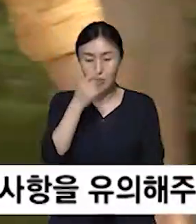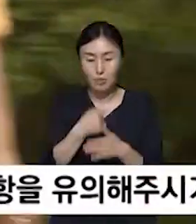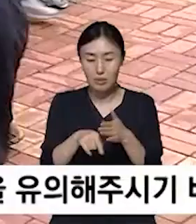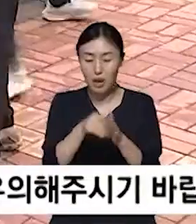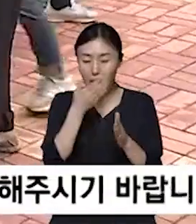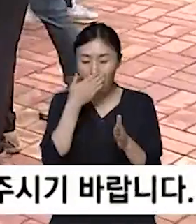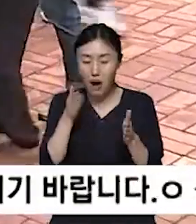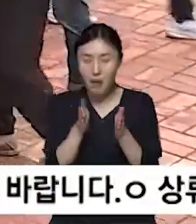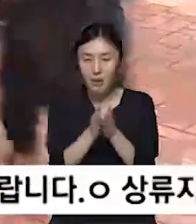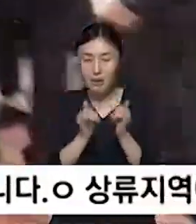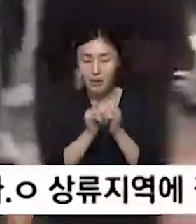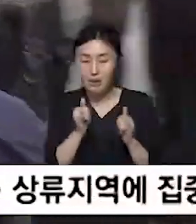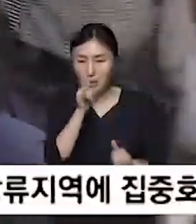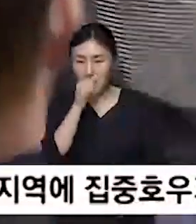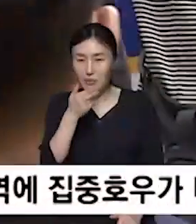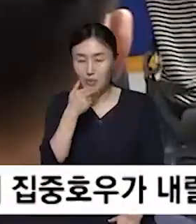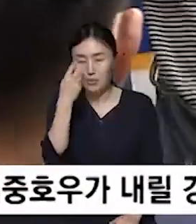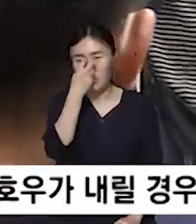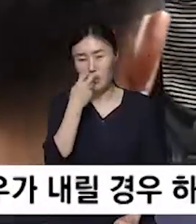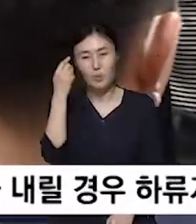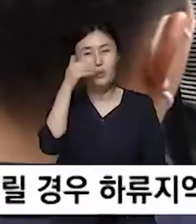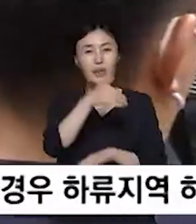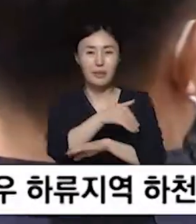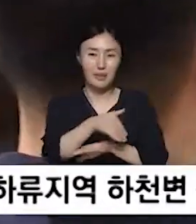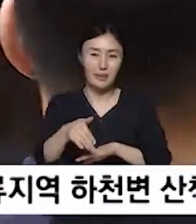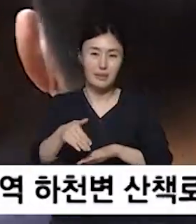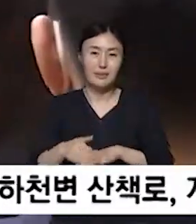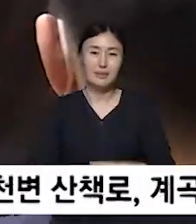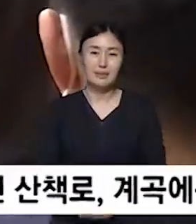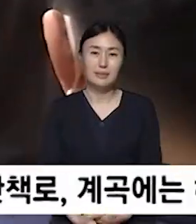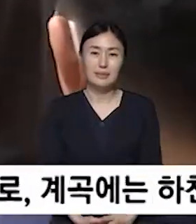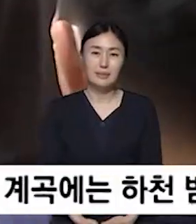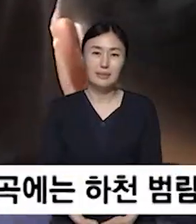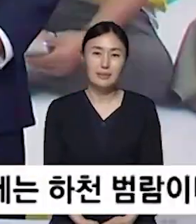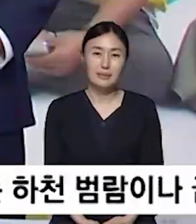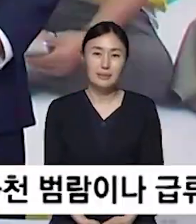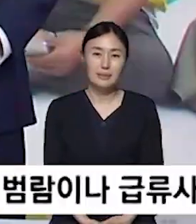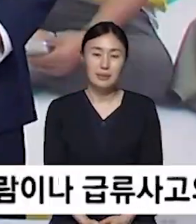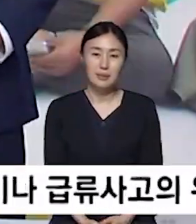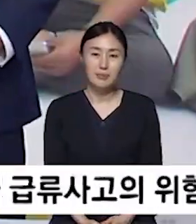여부를 조사할 계획입니다. KBC 이동근입니다.